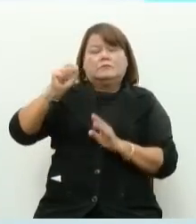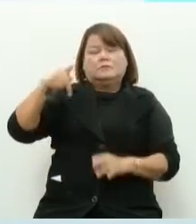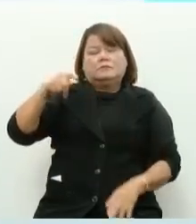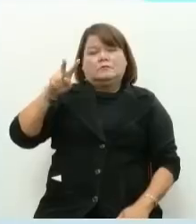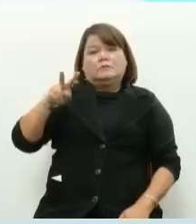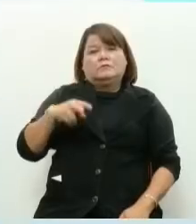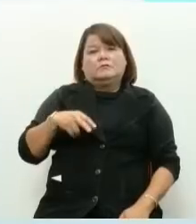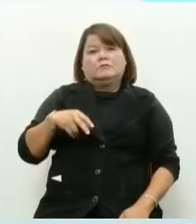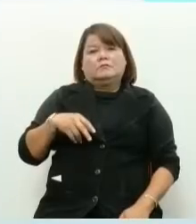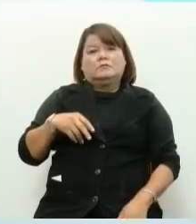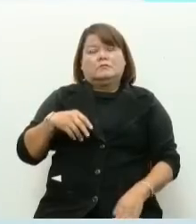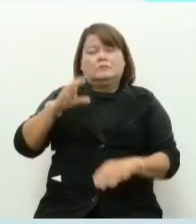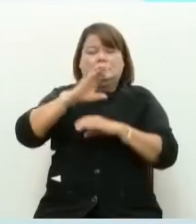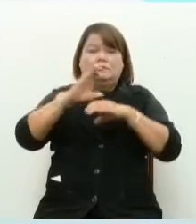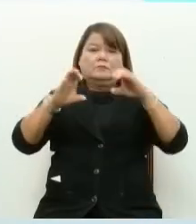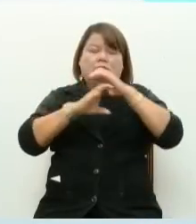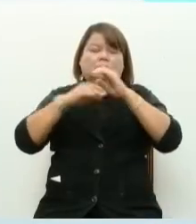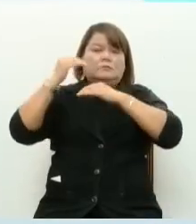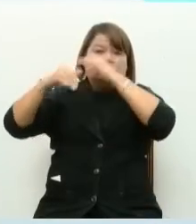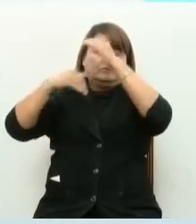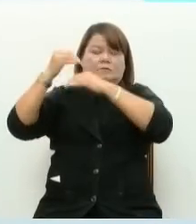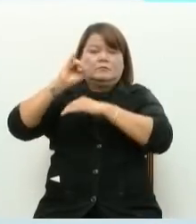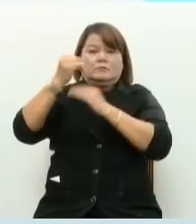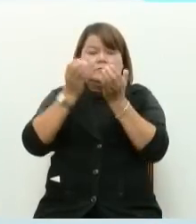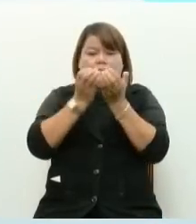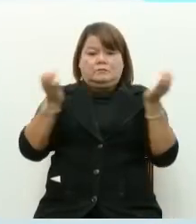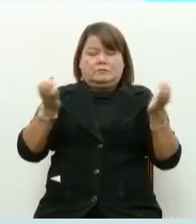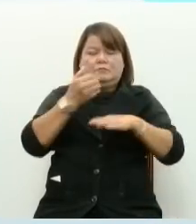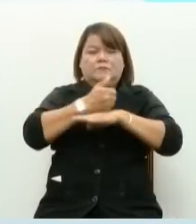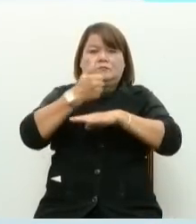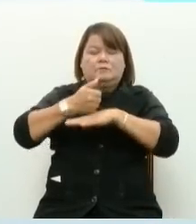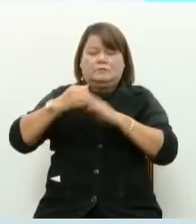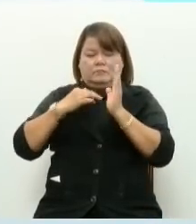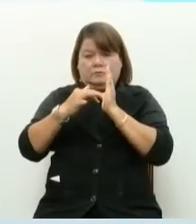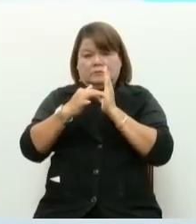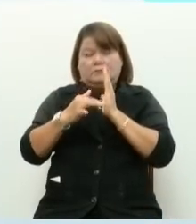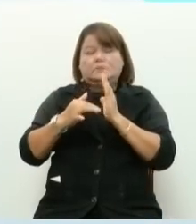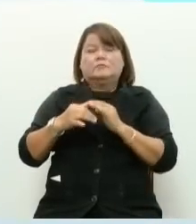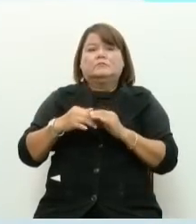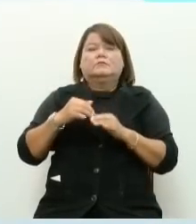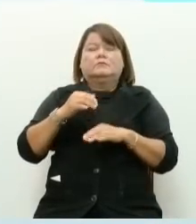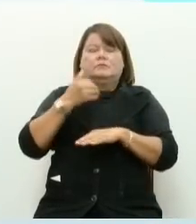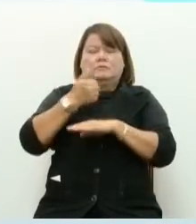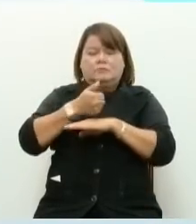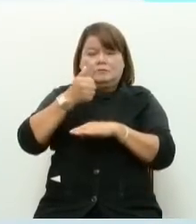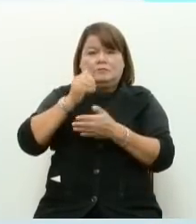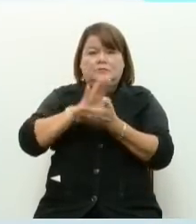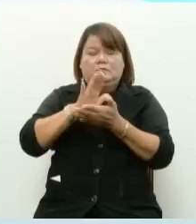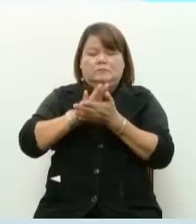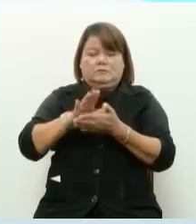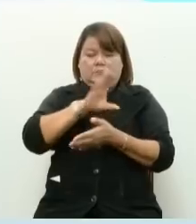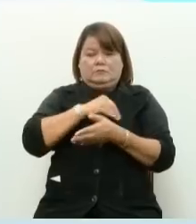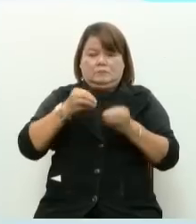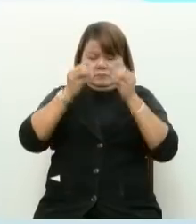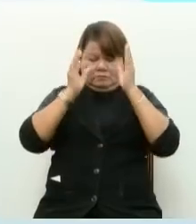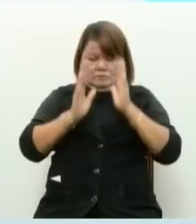านนะคะกับโครงการพัฒนาจริยธรรมผู้บริหารการศึกษาผู้บริหารสถานศึกษาและบุคลากร